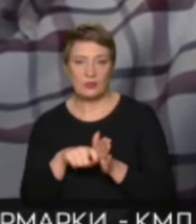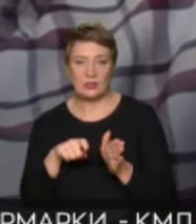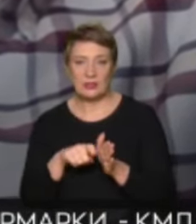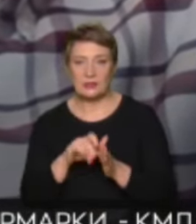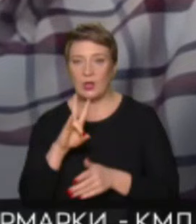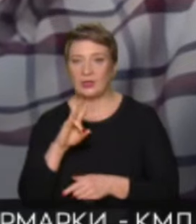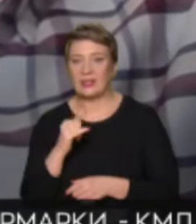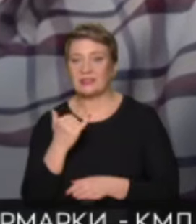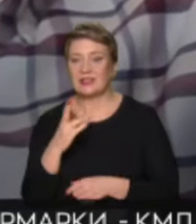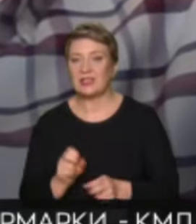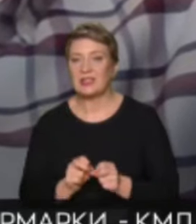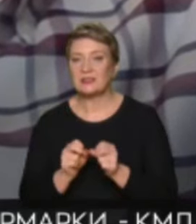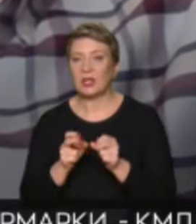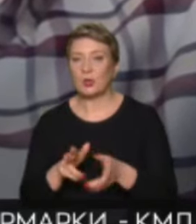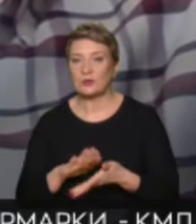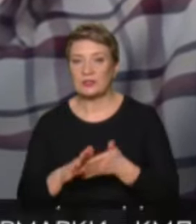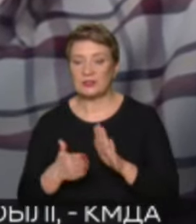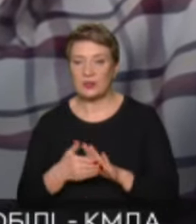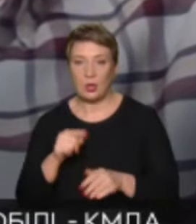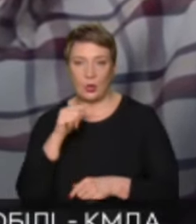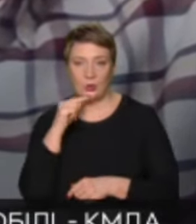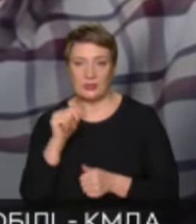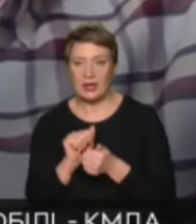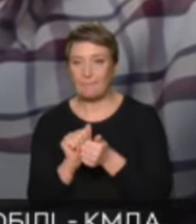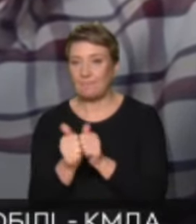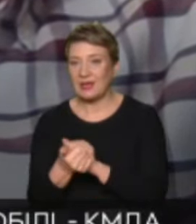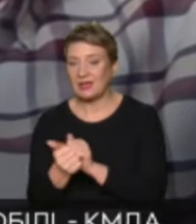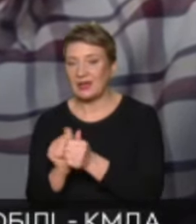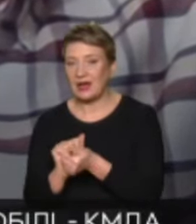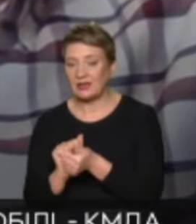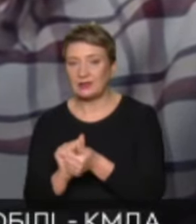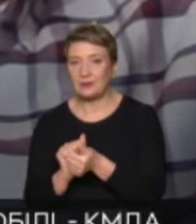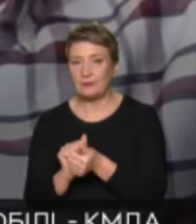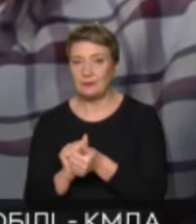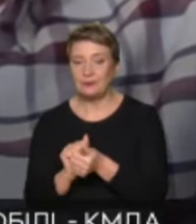ситуація? Росіяни зараз міняють тактику біля Авдіївки, тому